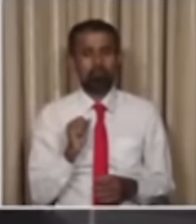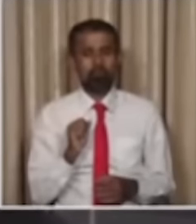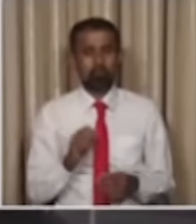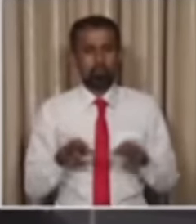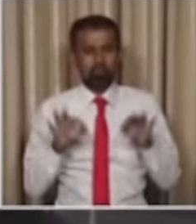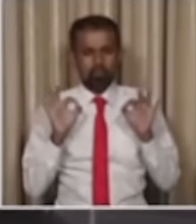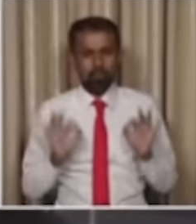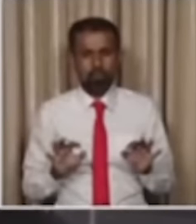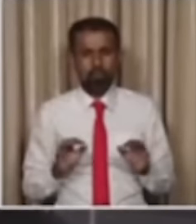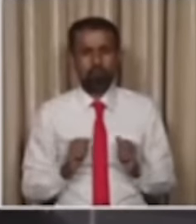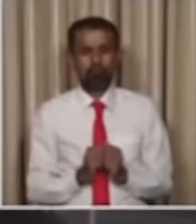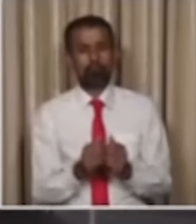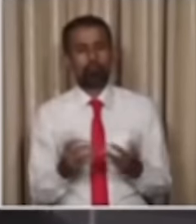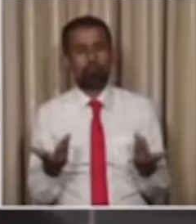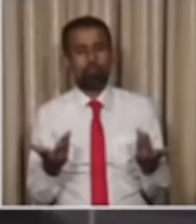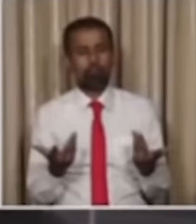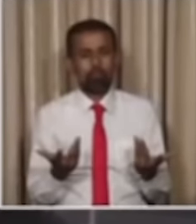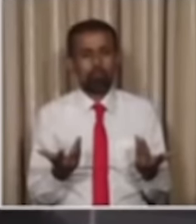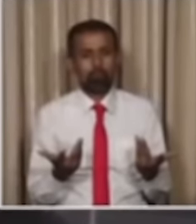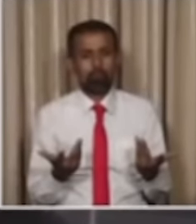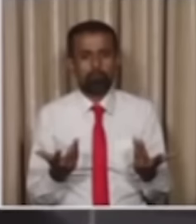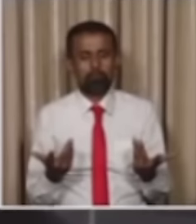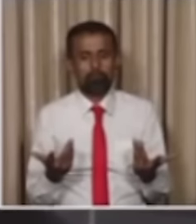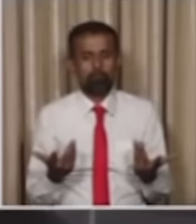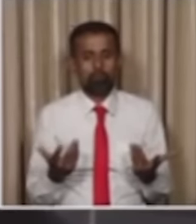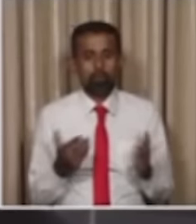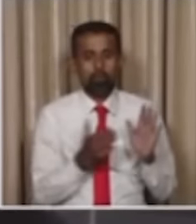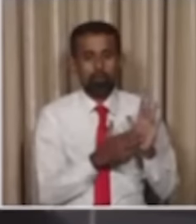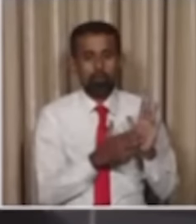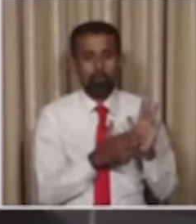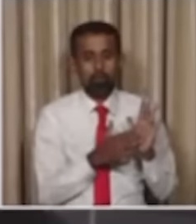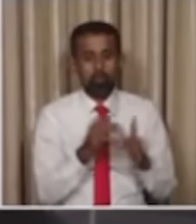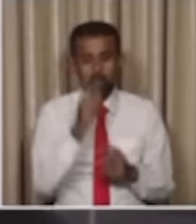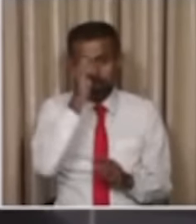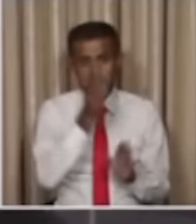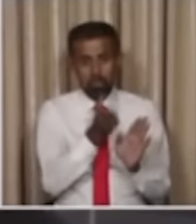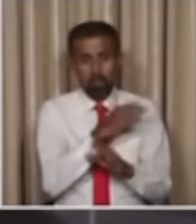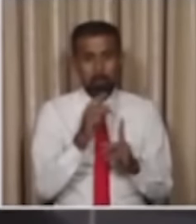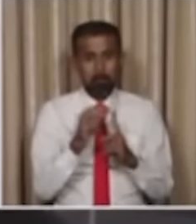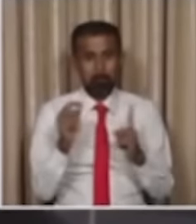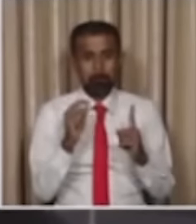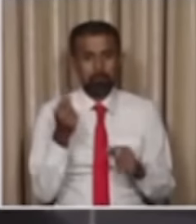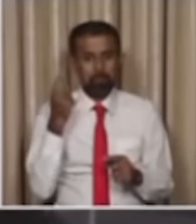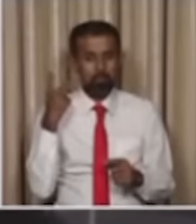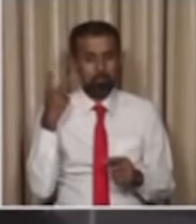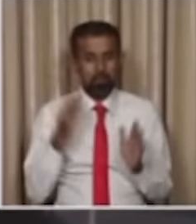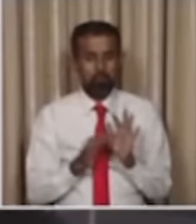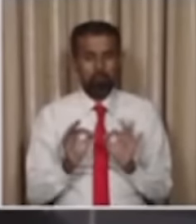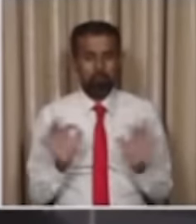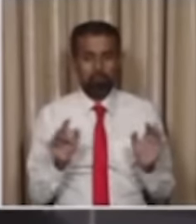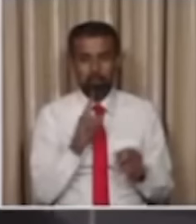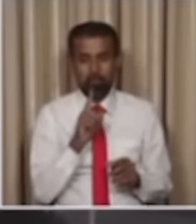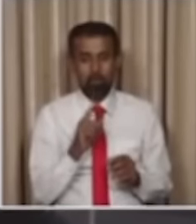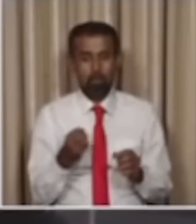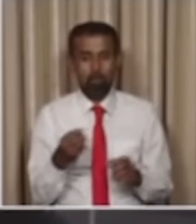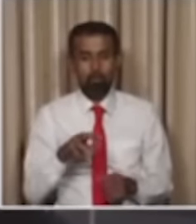හරියට ක්‍රියාමාර්ගයක් ගත්තේ නැත්තේ කියලා. එතකොට මුජිබුර් රහමාන් හිටපු මන්තිතුමා ඊයේ පෙරේද මාධ්‍යය කිව්වා